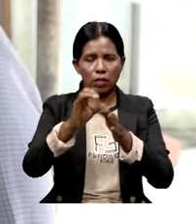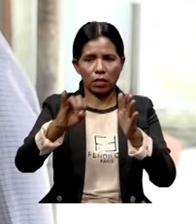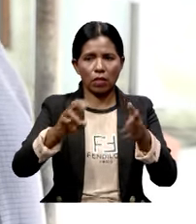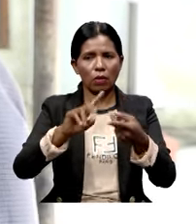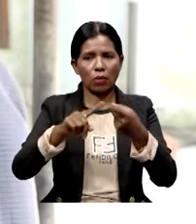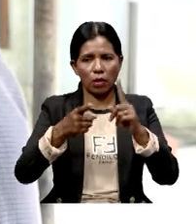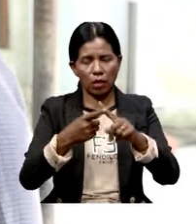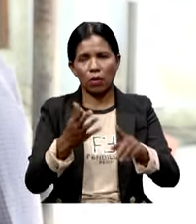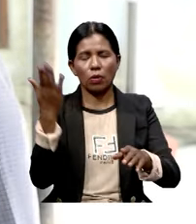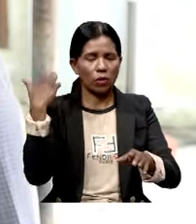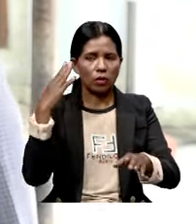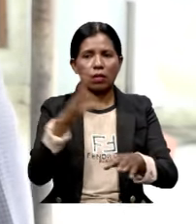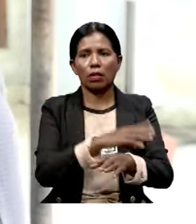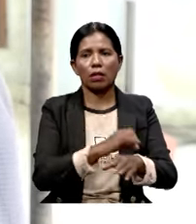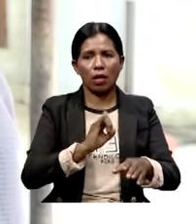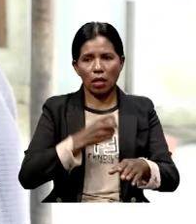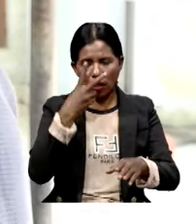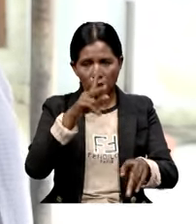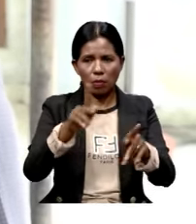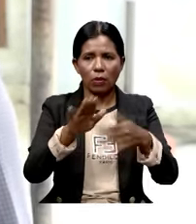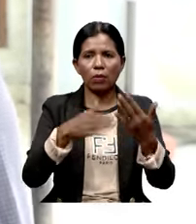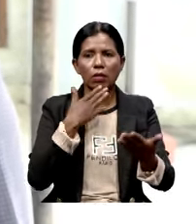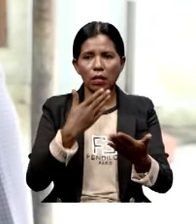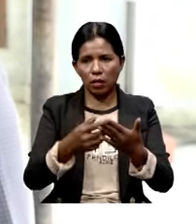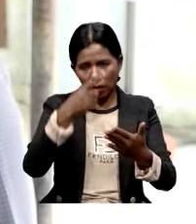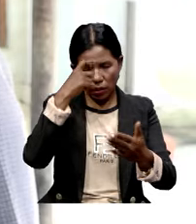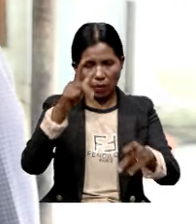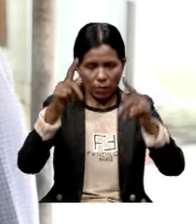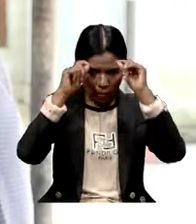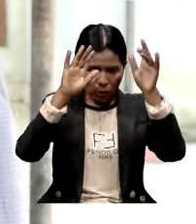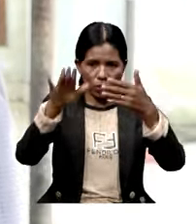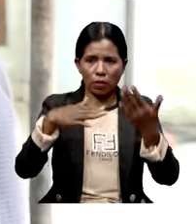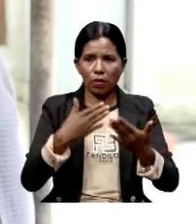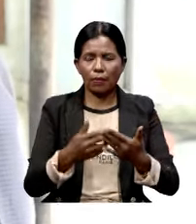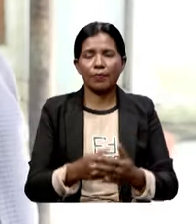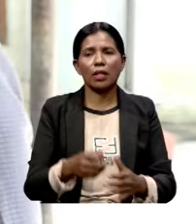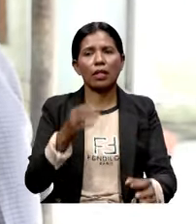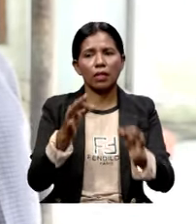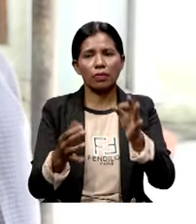di jisira tun mai to ia dasara ya ware mahutu dia tamba timur wang hutu nebe karik